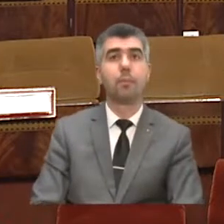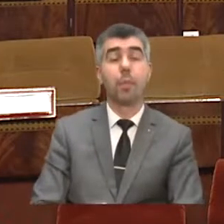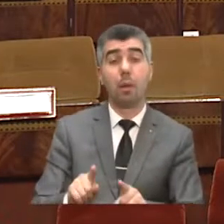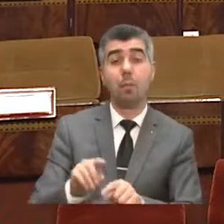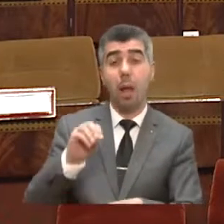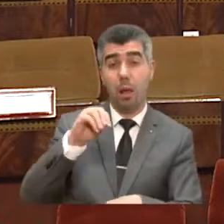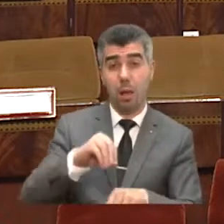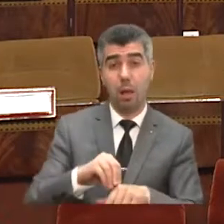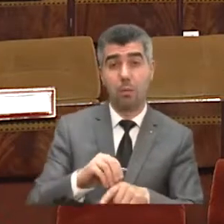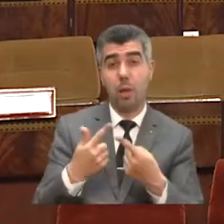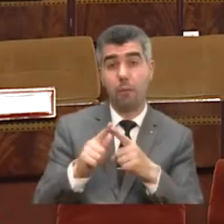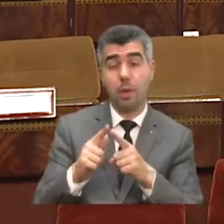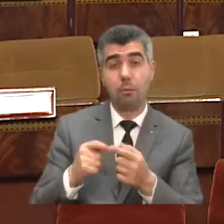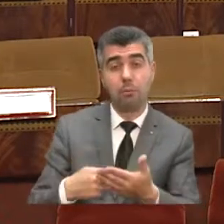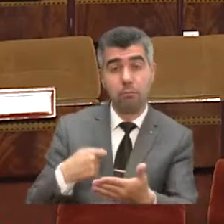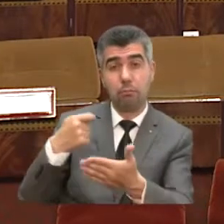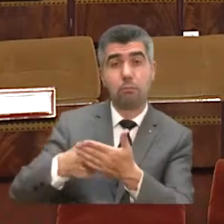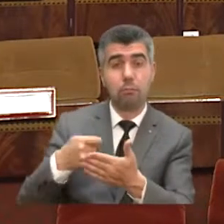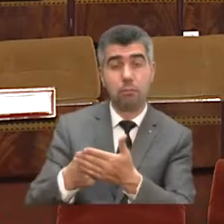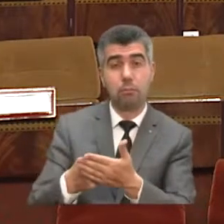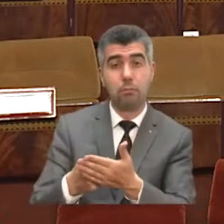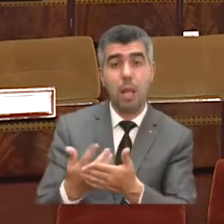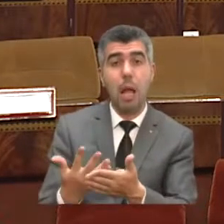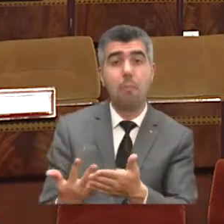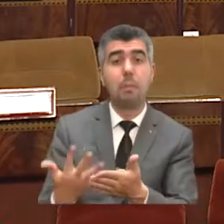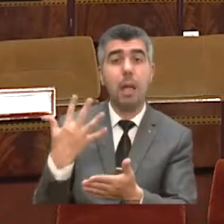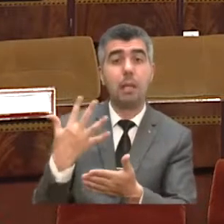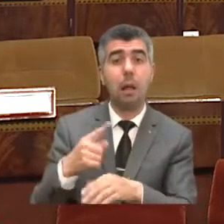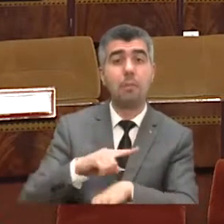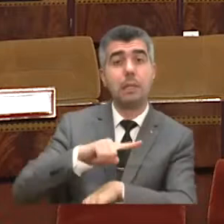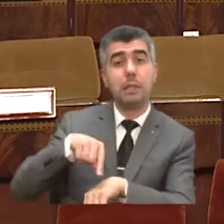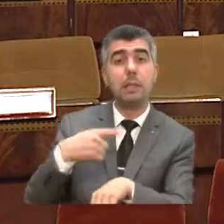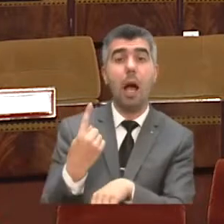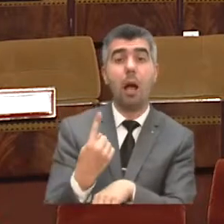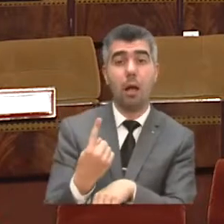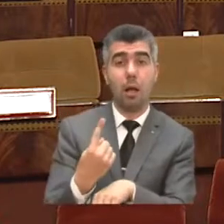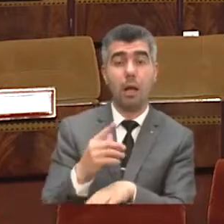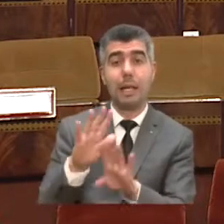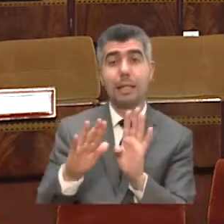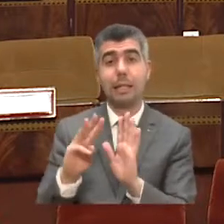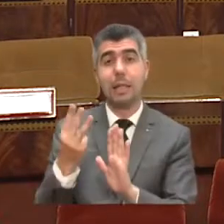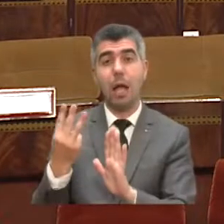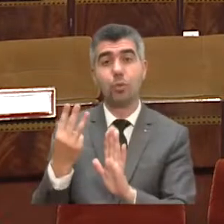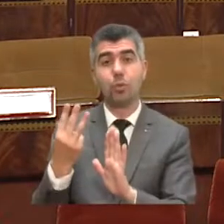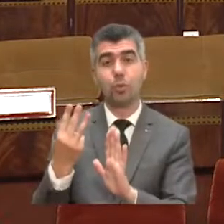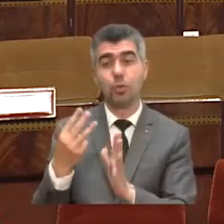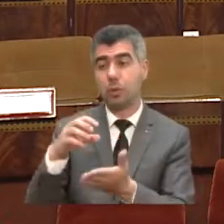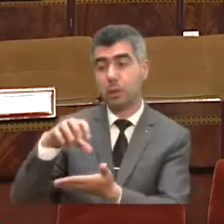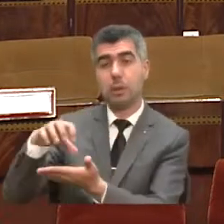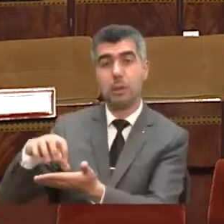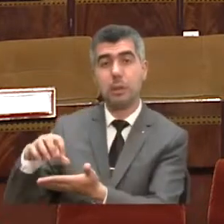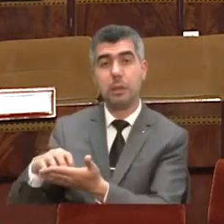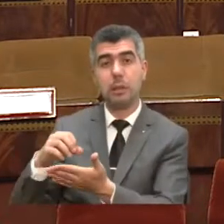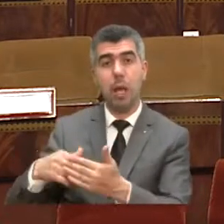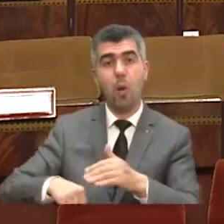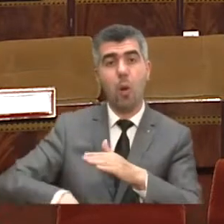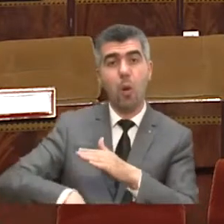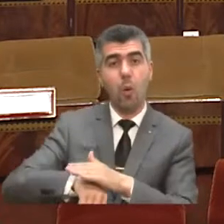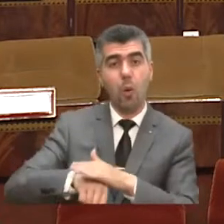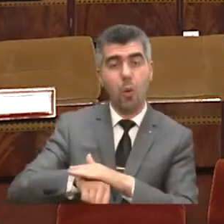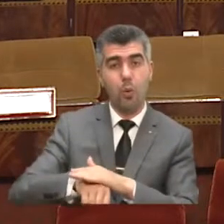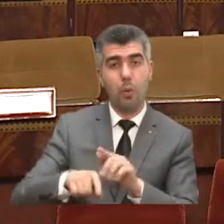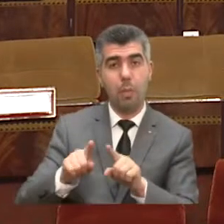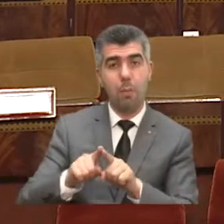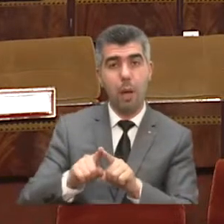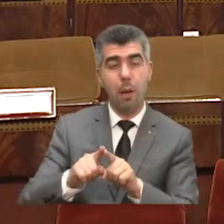اللي كتخلص ب 500 درهم للساعه، وكتستغل 13 ملعب على فوق الاراضي المملكه المخزنيه والملعب الكبير ديال سيدي